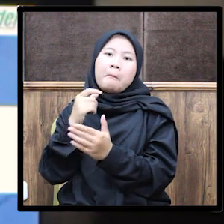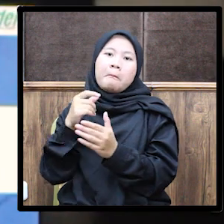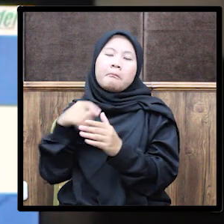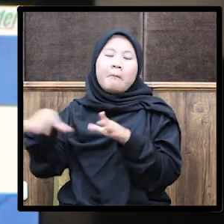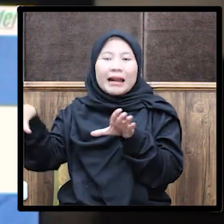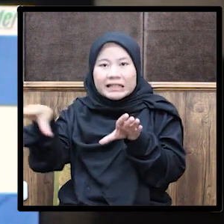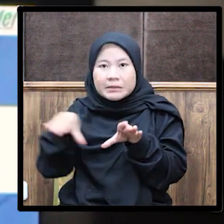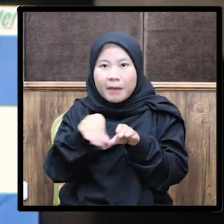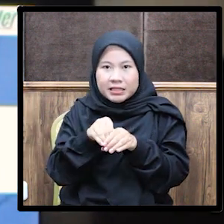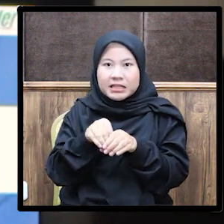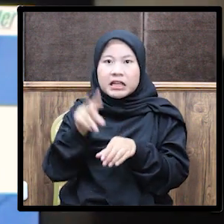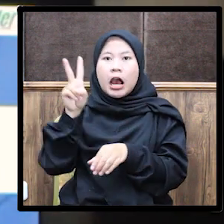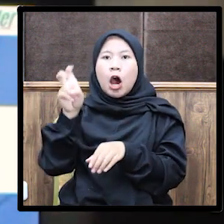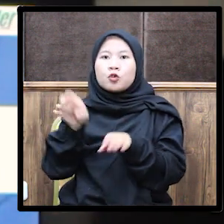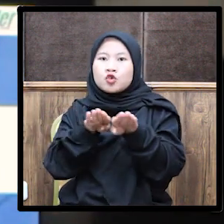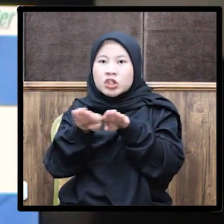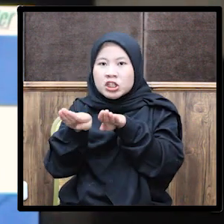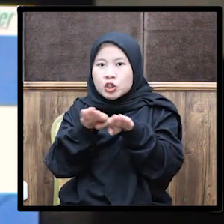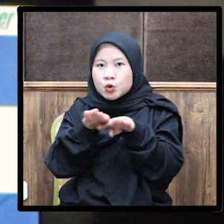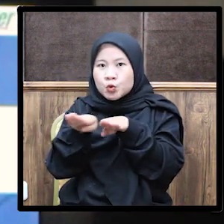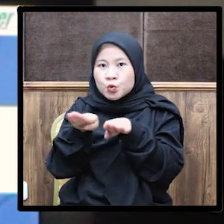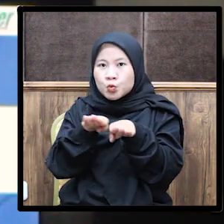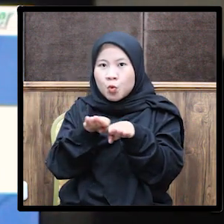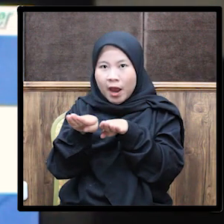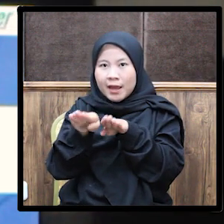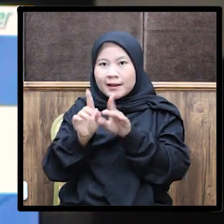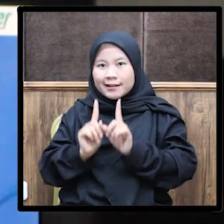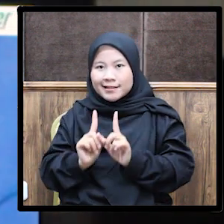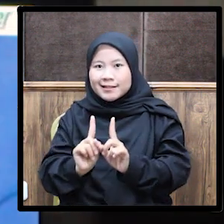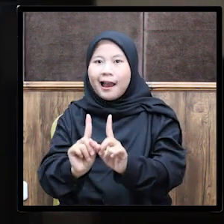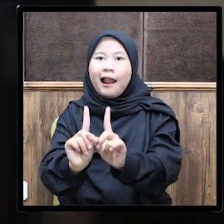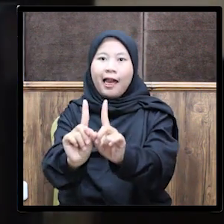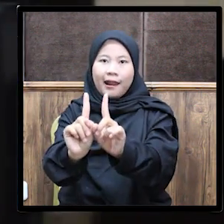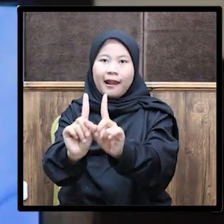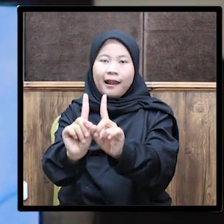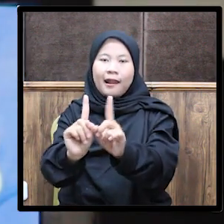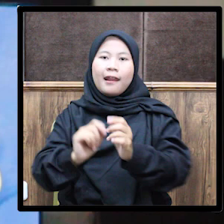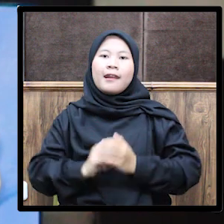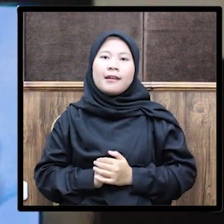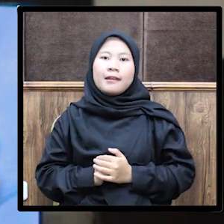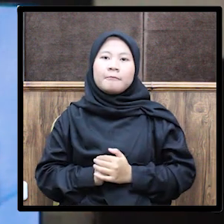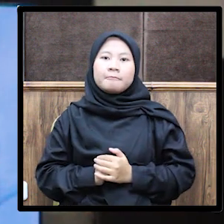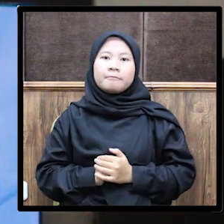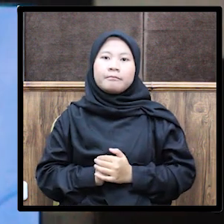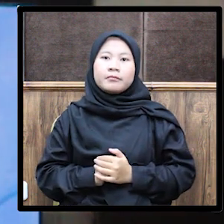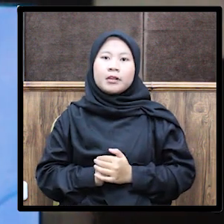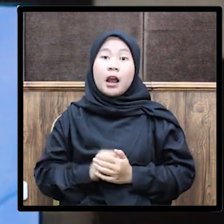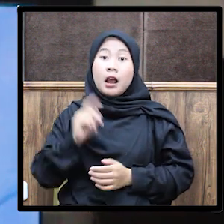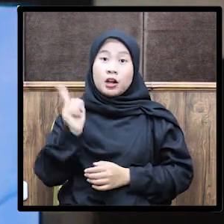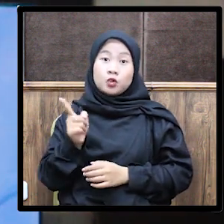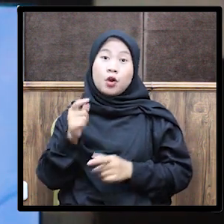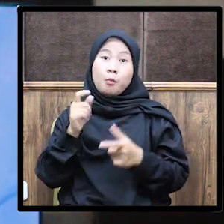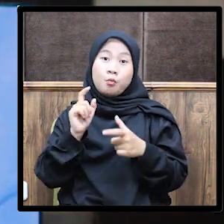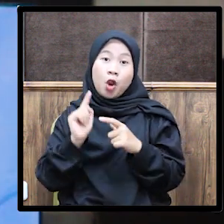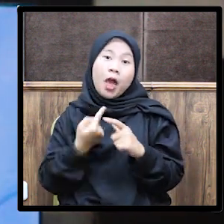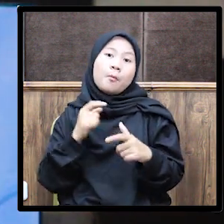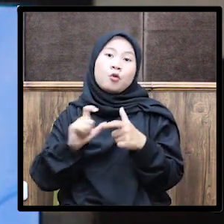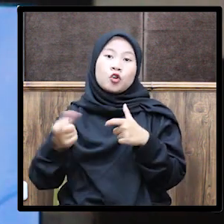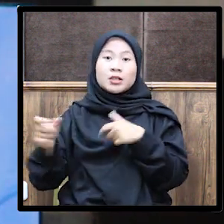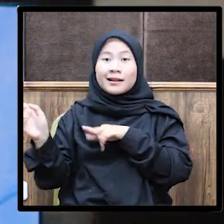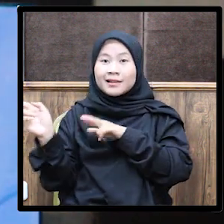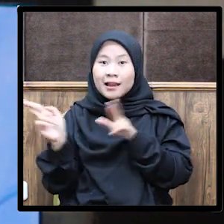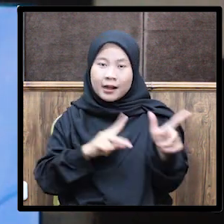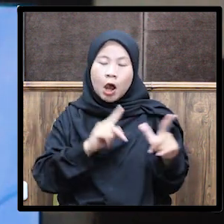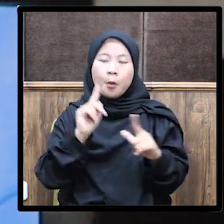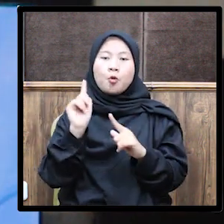dua arah gitu, dan semuanya bisa memastikan teman-teman terlibat, termasuk sekali lagi dalam mulai proses perencanaan, pelaksanaan di setiap mulai